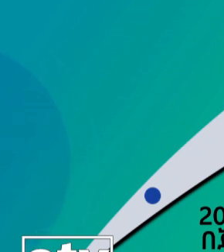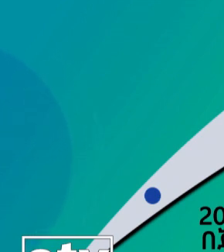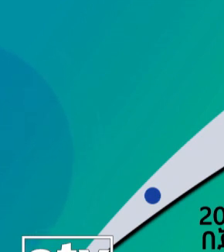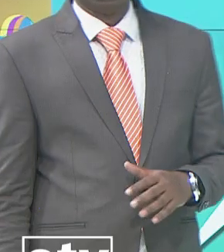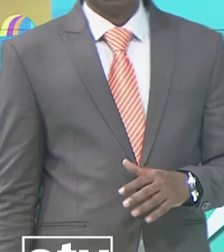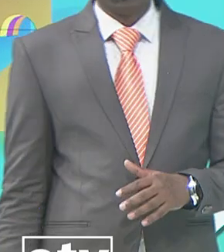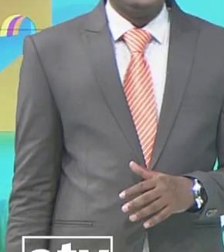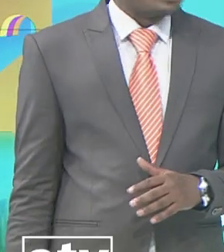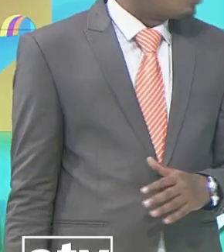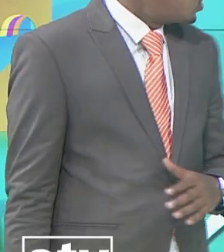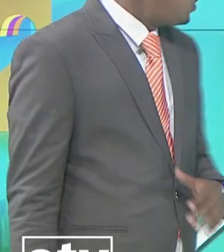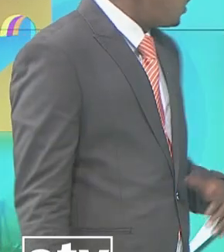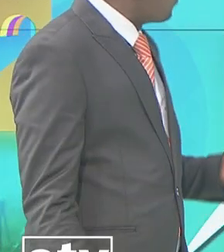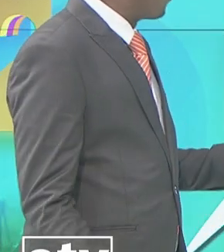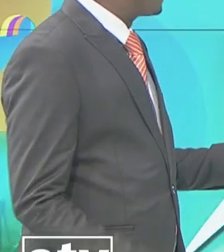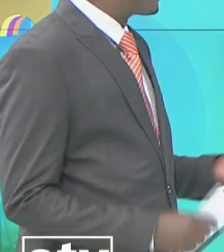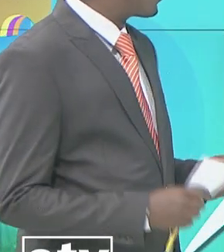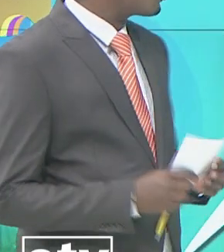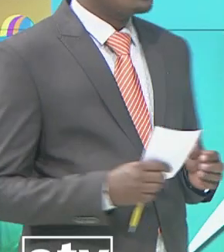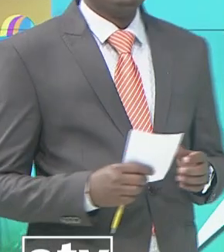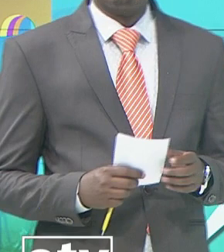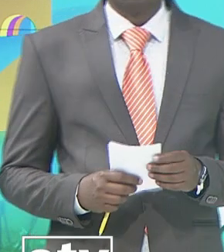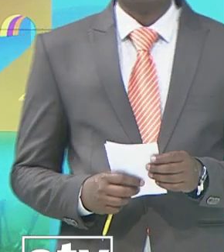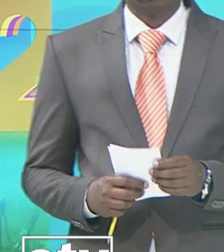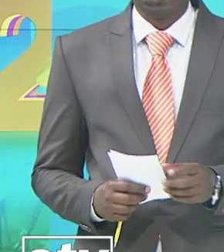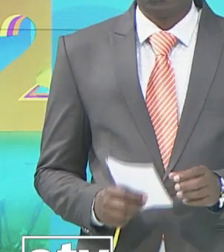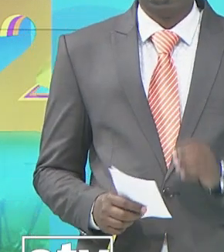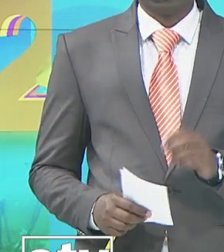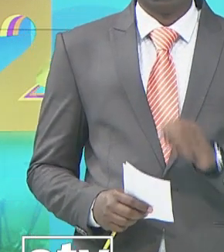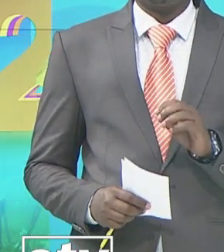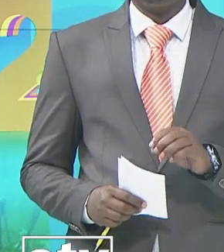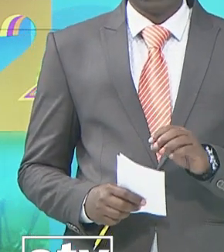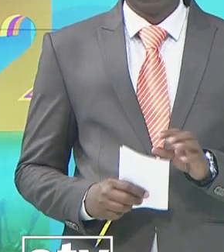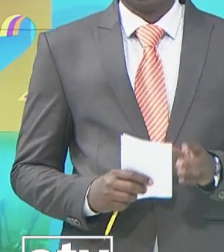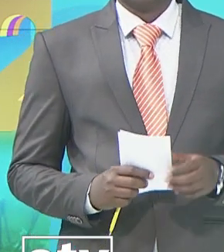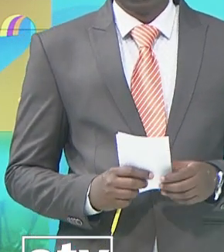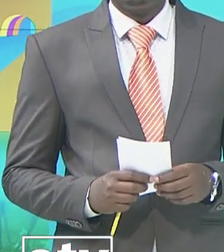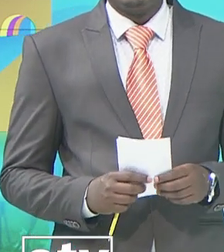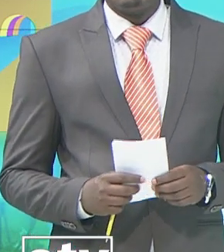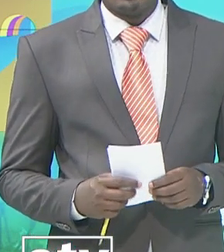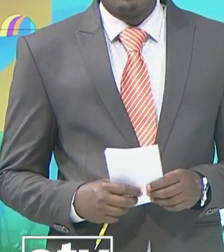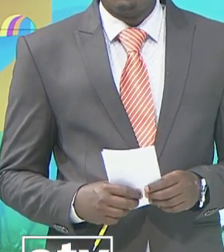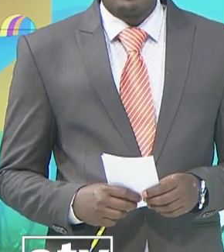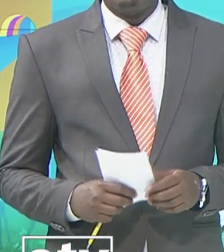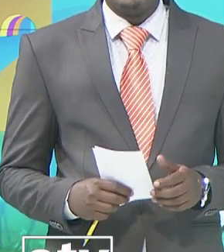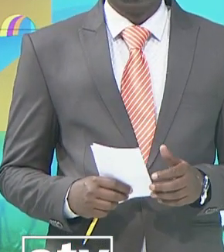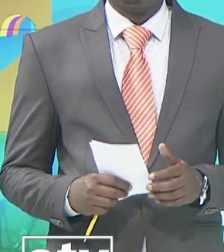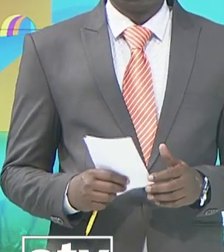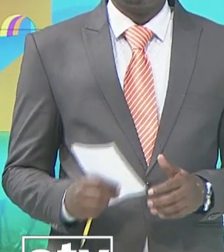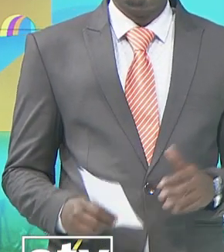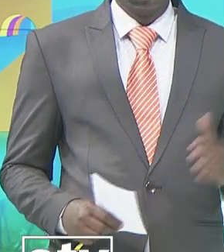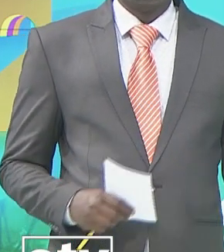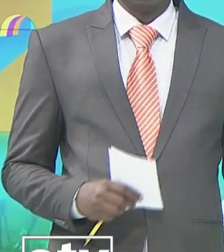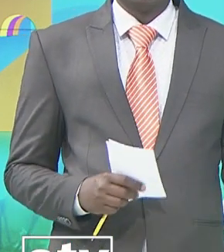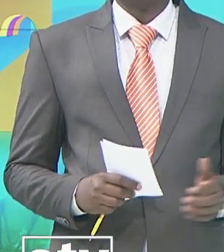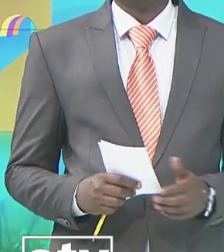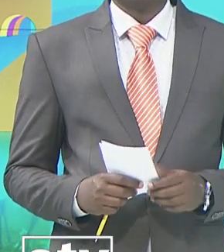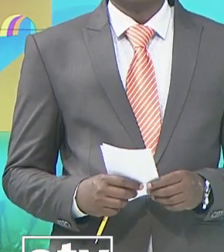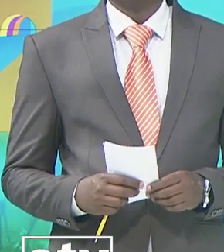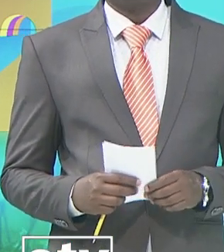የ2013 በጀትን ስንመለከተው እንግዲህ በ2013 በጀት ዓመት 3.91 ቢሊዮን የአሜሪካን ዶላር ለማግኘት ታቅዷል።